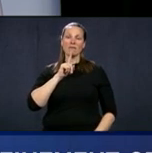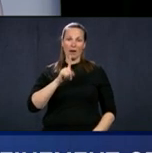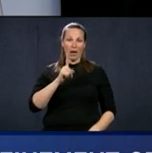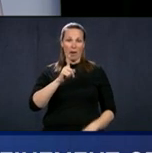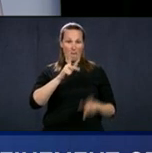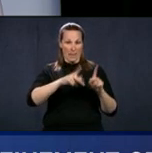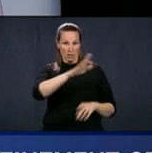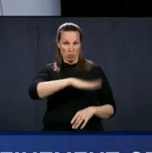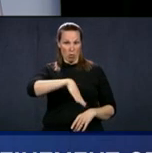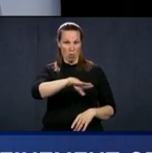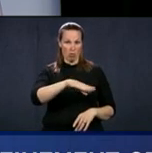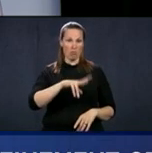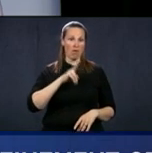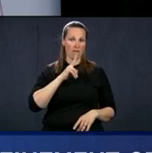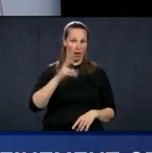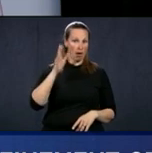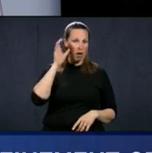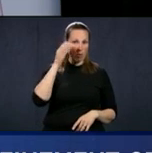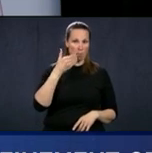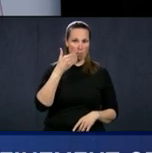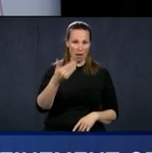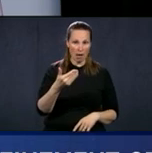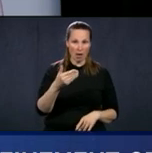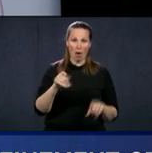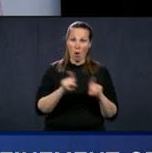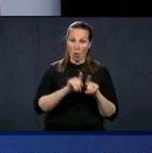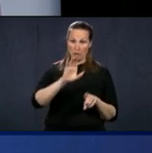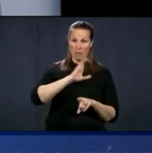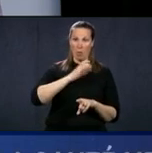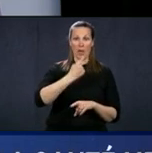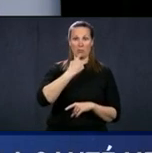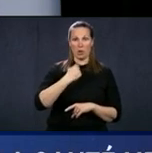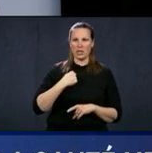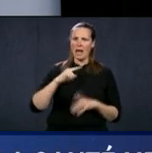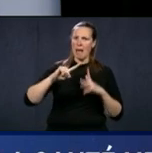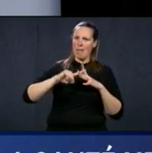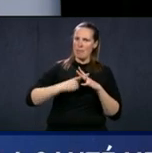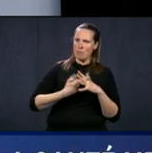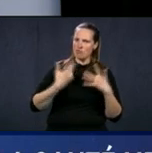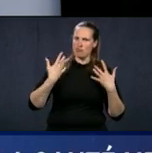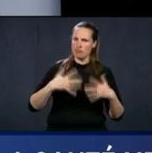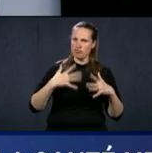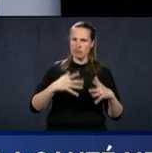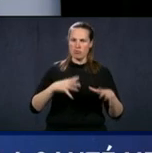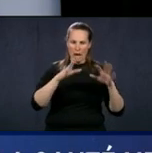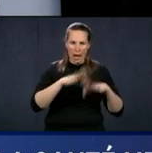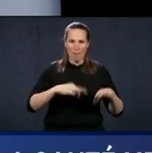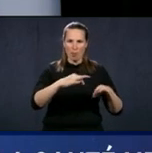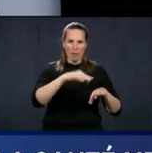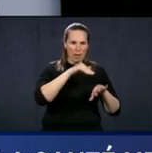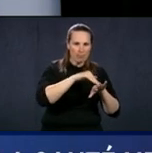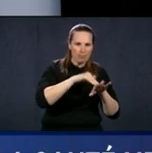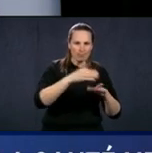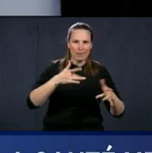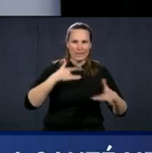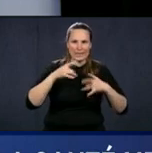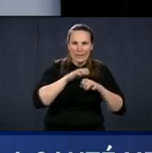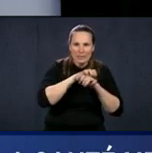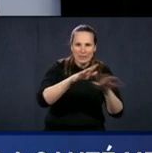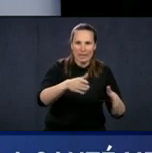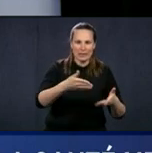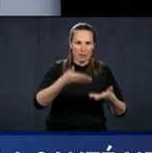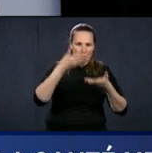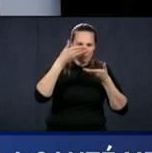bien mobilisés. Puis c'est l'écho qu'on a aussi de la part de nos corps policiers. Au début, il y a eu un effort peut-être important à faire de sensibilisation, de rappel